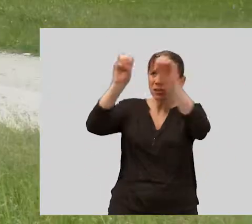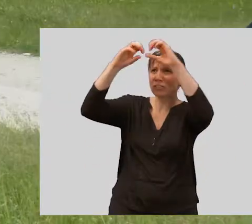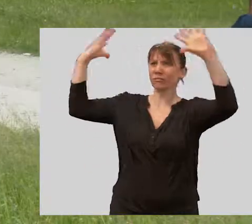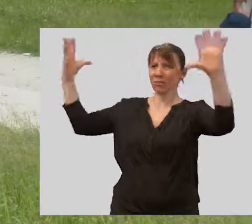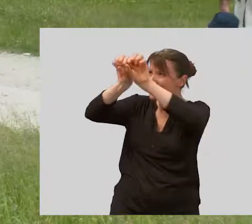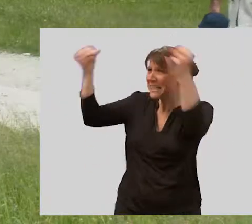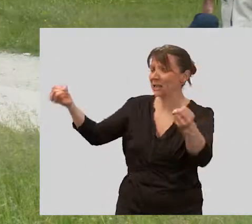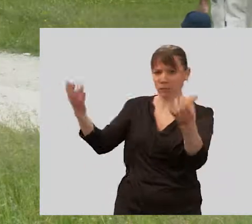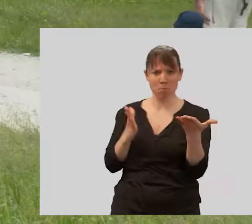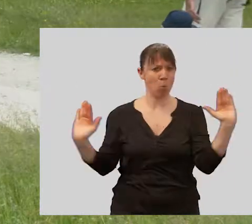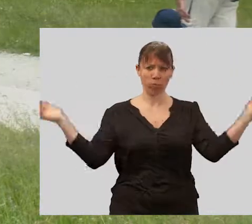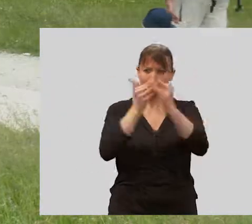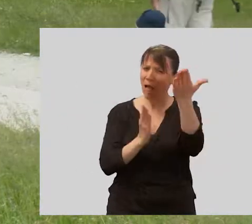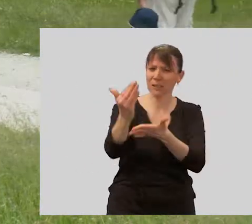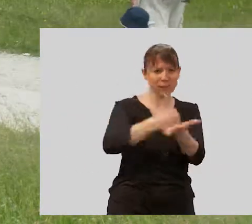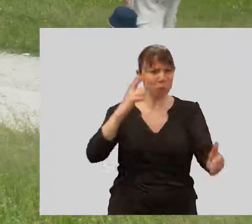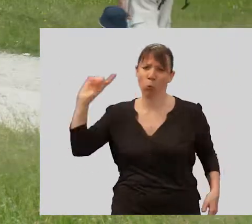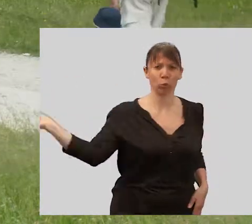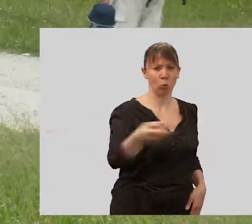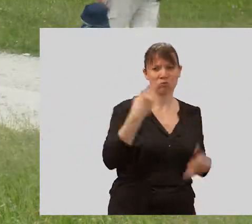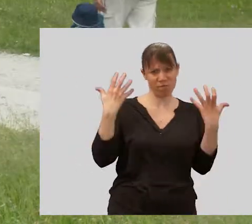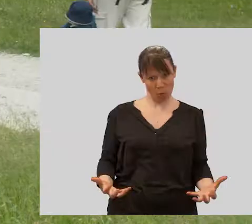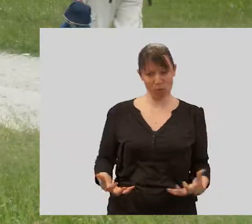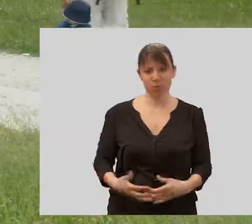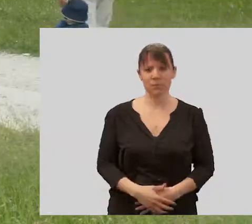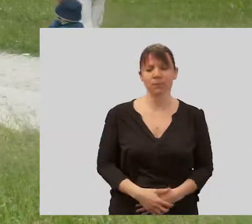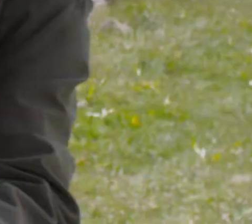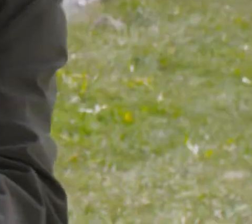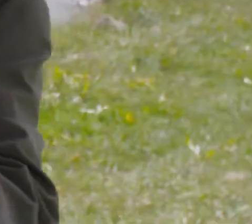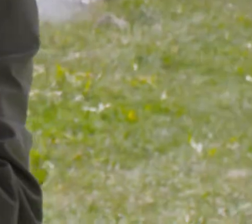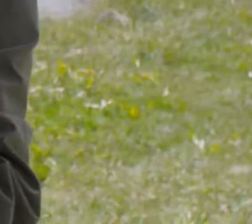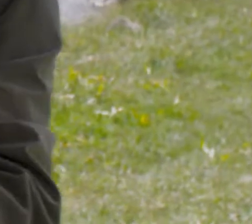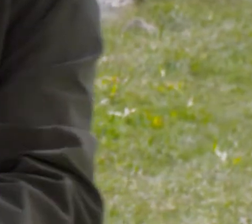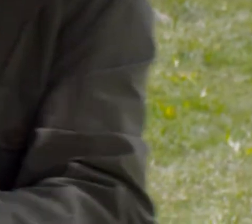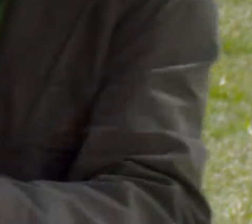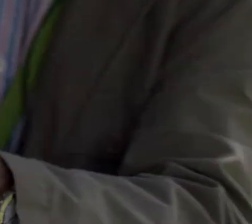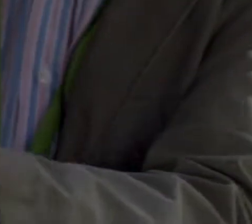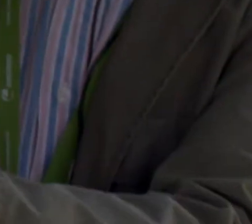mécénat favorisent vraiment à casser cette image-là et à favoriser l'accès au plus grand nombre.